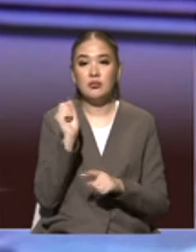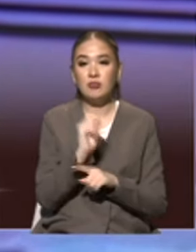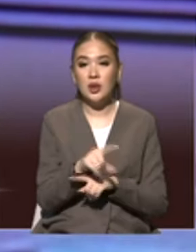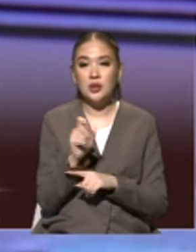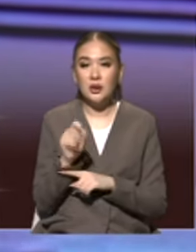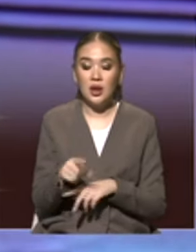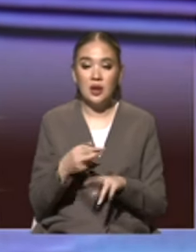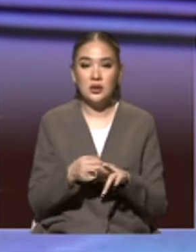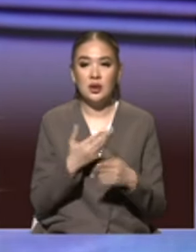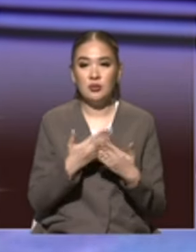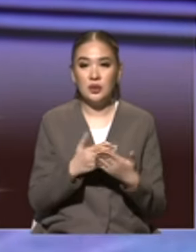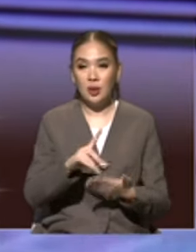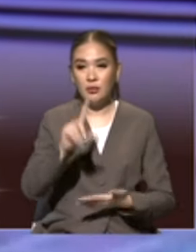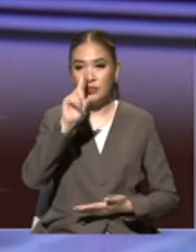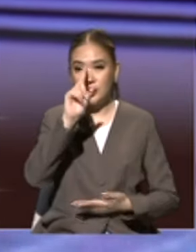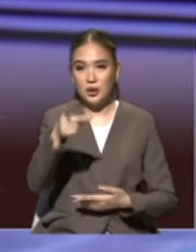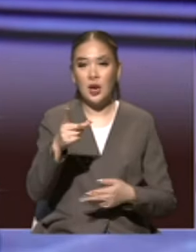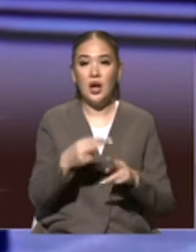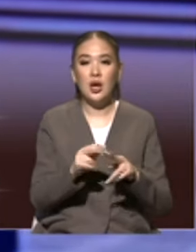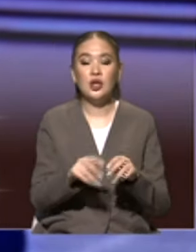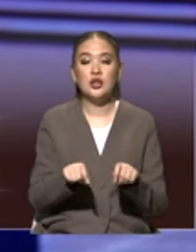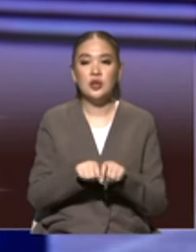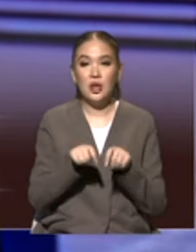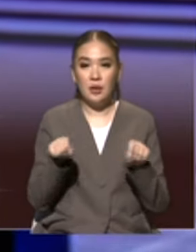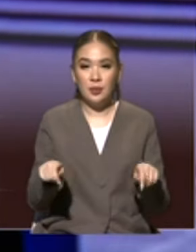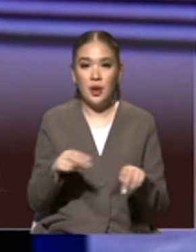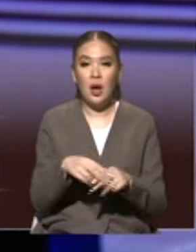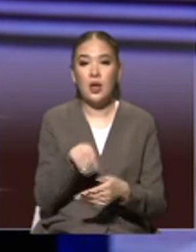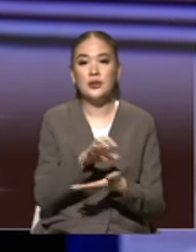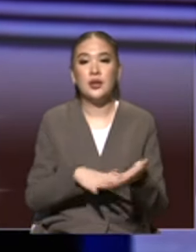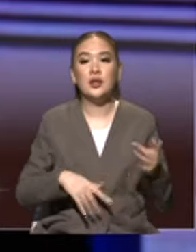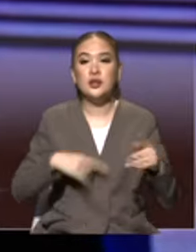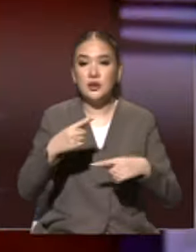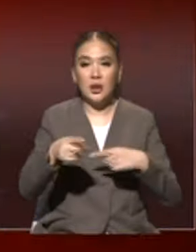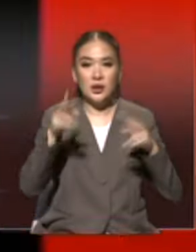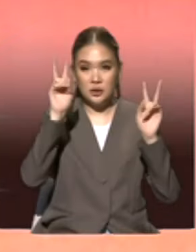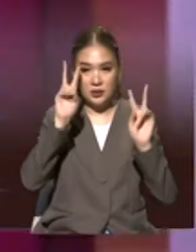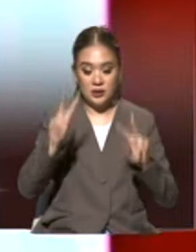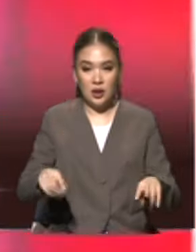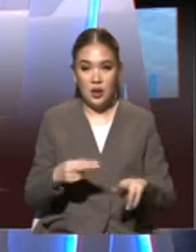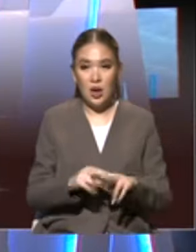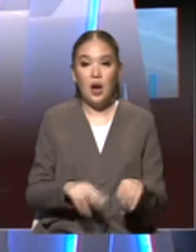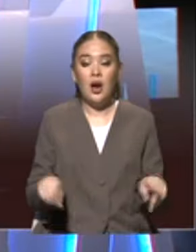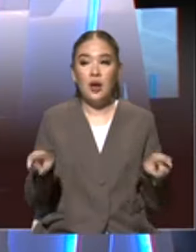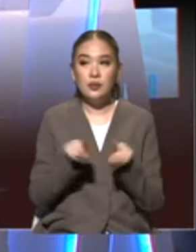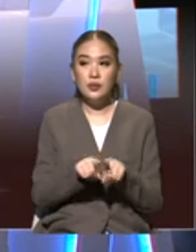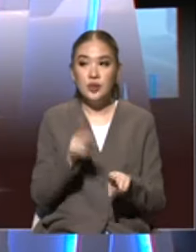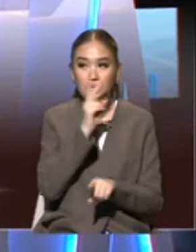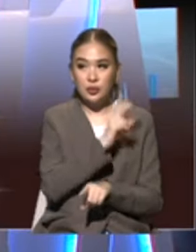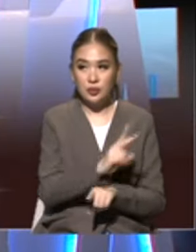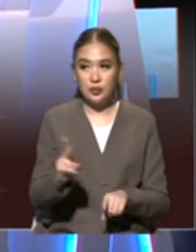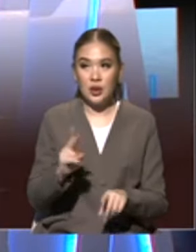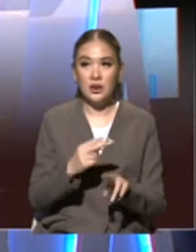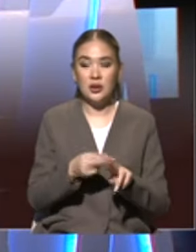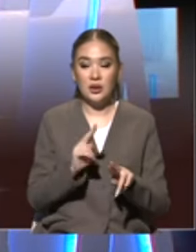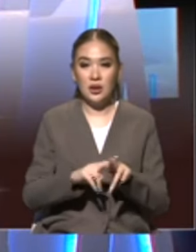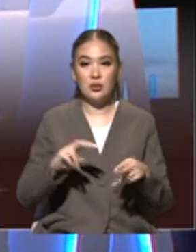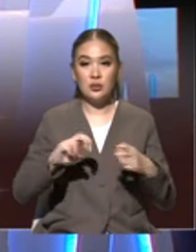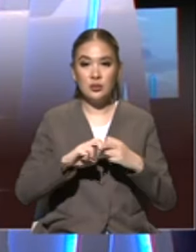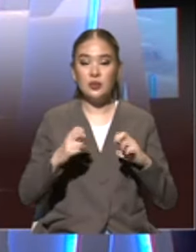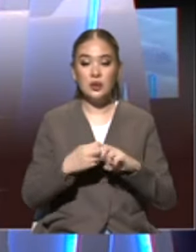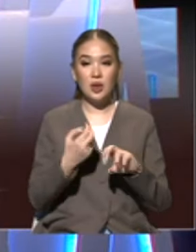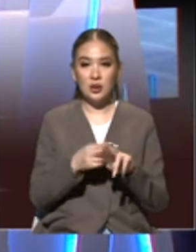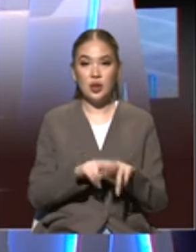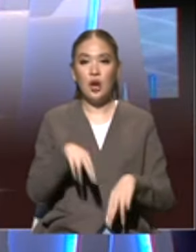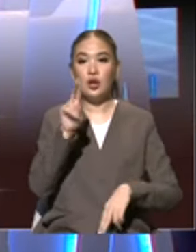отырған. Әйтеуір бір жылға шыдап берсе болды, сосын ар жағын көре жатамыз деген мәселе. Маған енді өзім көңілімнен шығып отырған бұл жердегі мәселе, қарап